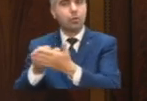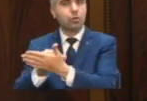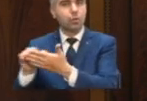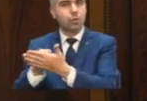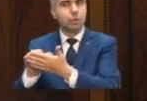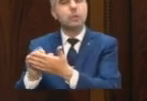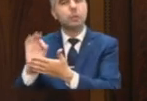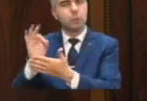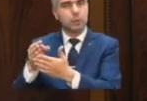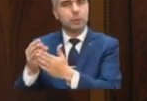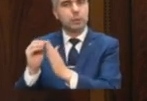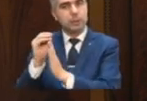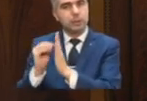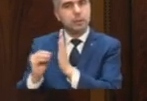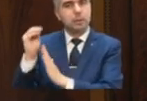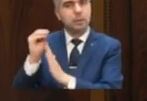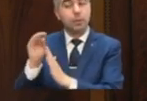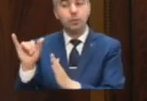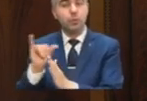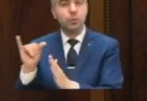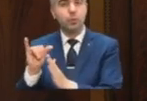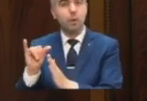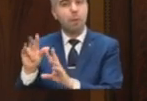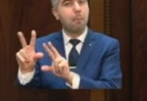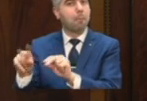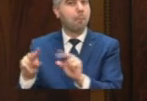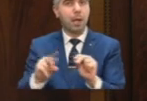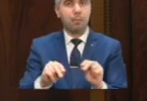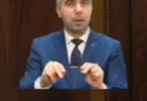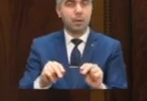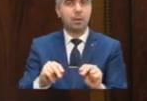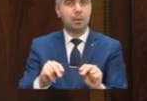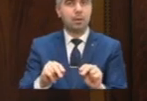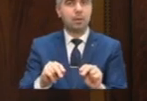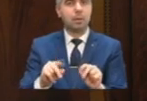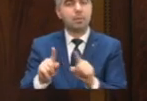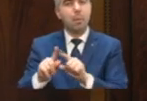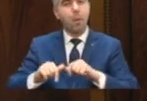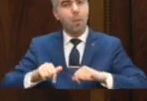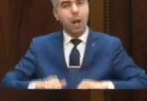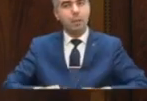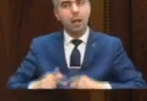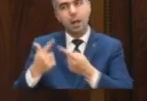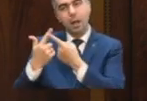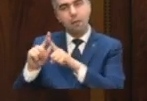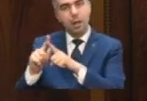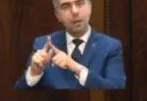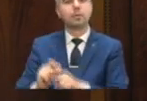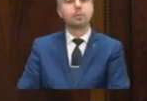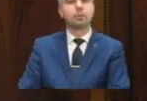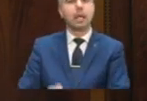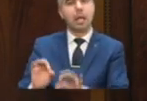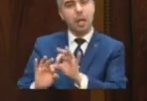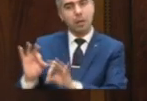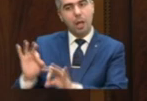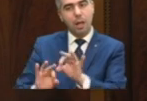الشيء مين جا؟ راه بحالنا بحال القطاعات الاخرى. هذا الشيء جا بطبيعه الحال بالاجراءات